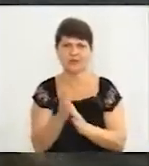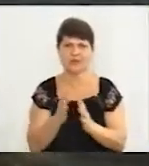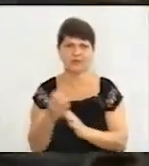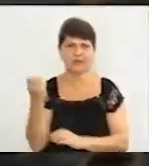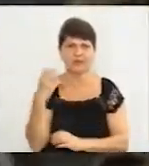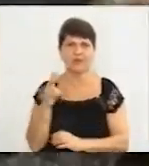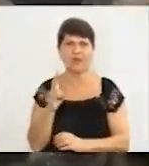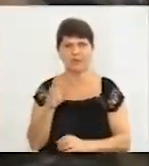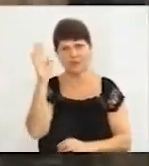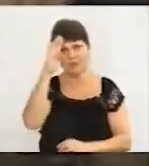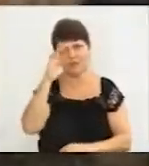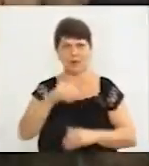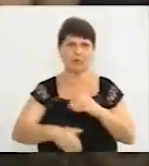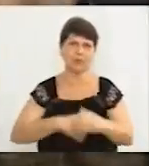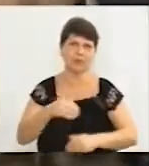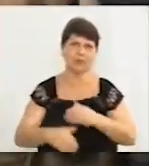у воді.